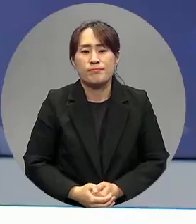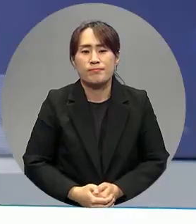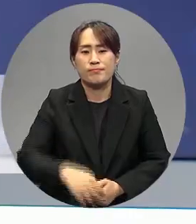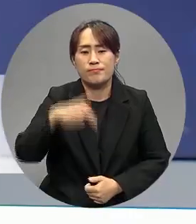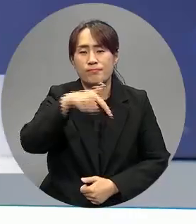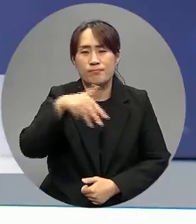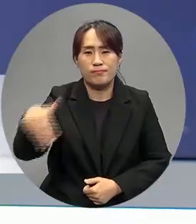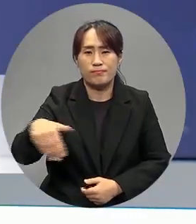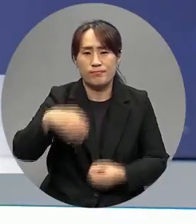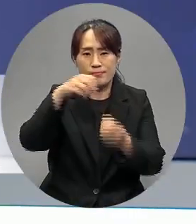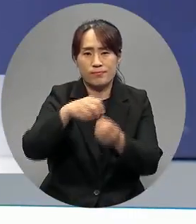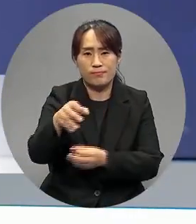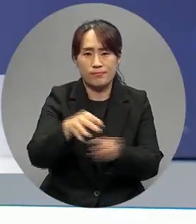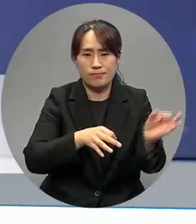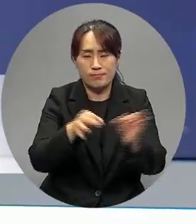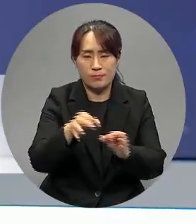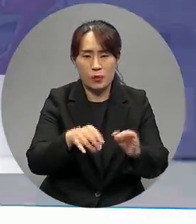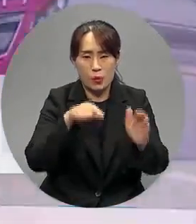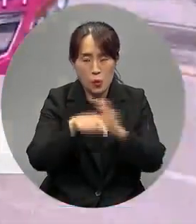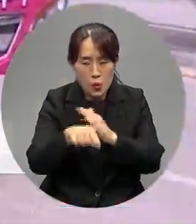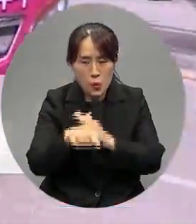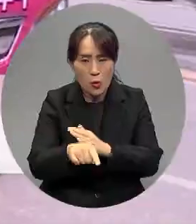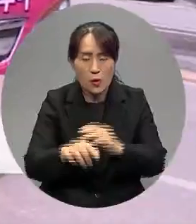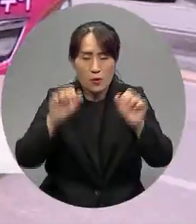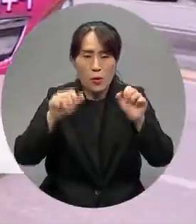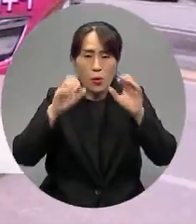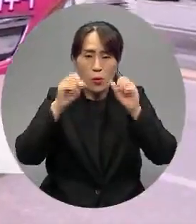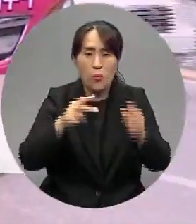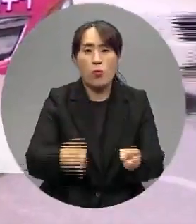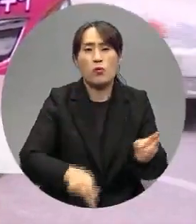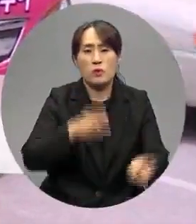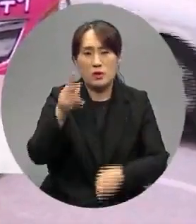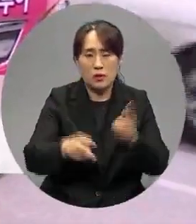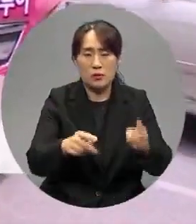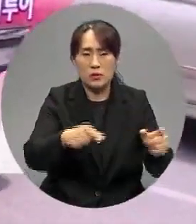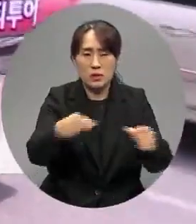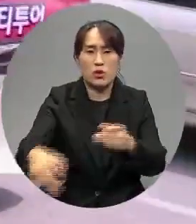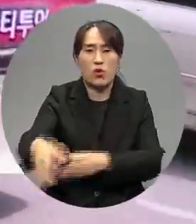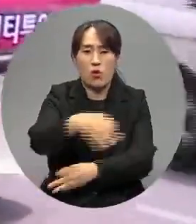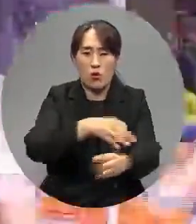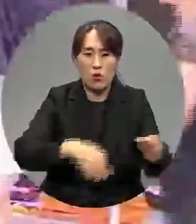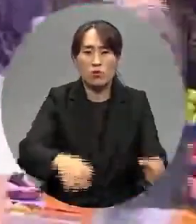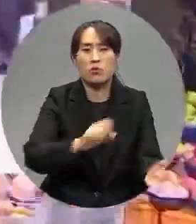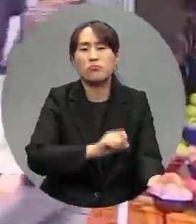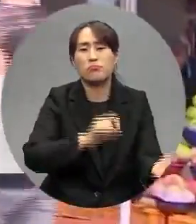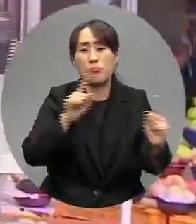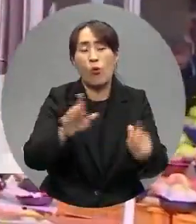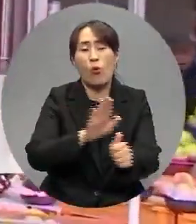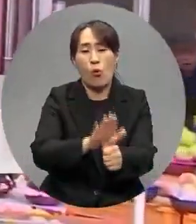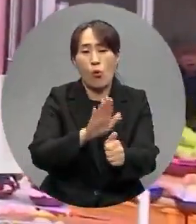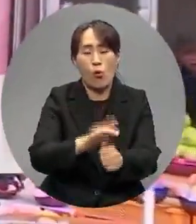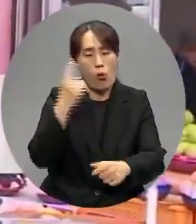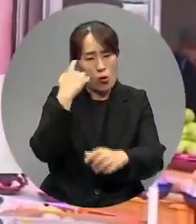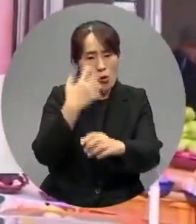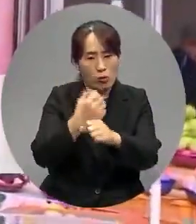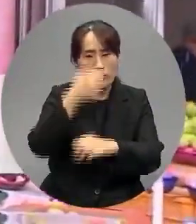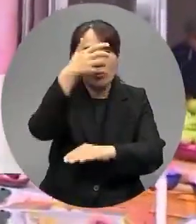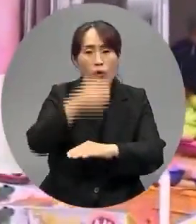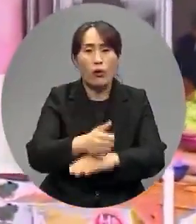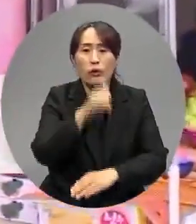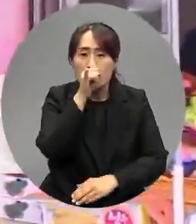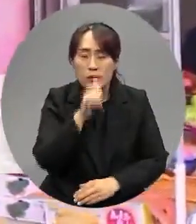제천시의 전통시장 러브 투어와 스포츠 마케팅 사업이 지역 경제 부양에 도움을 준다는 연구 용역